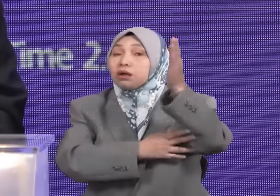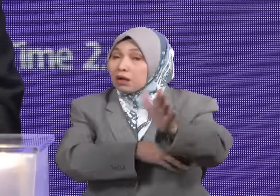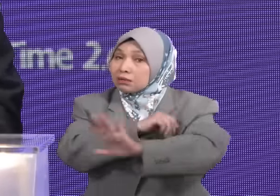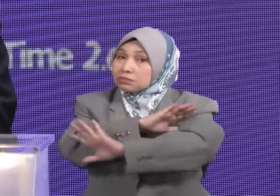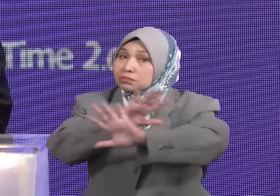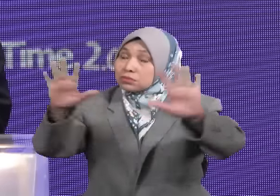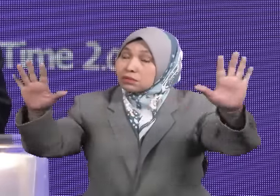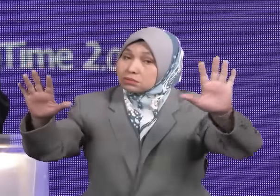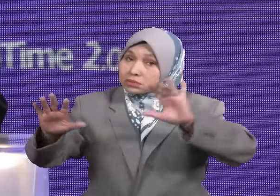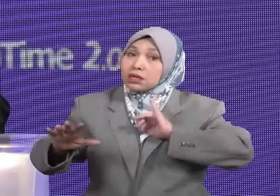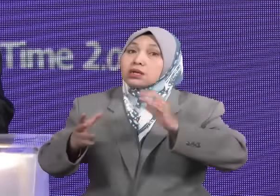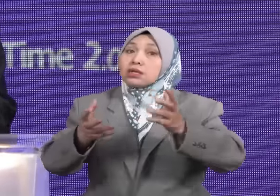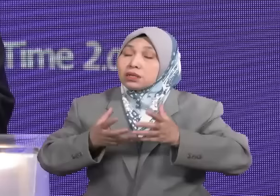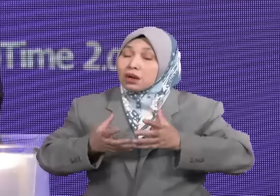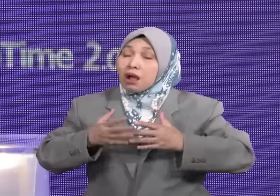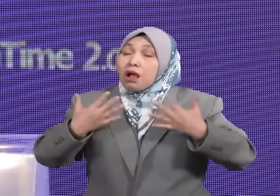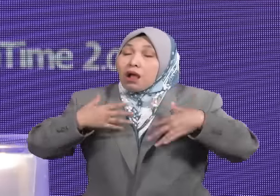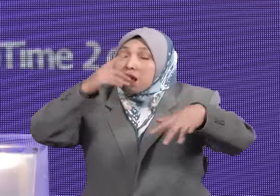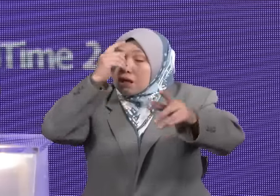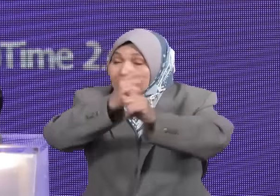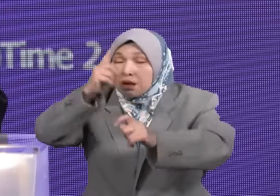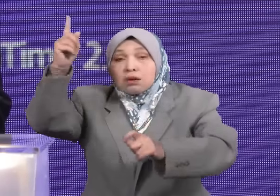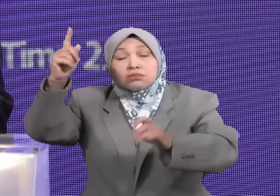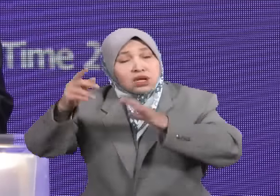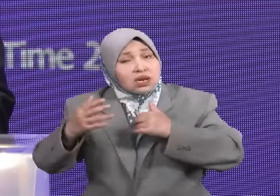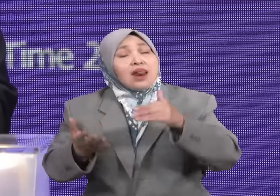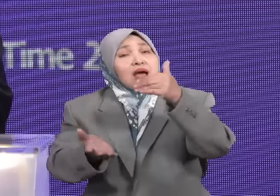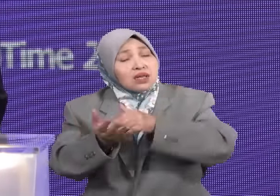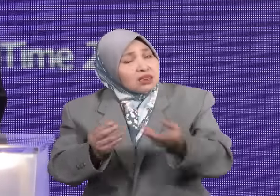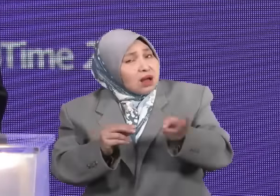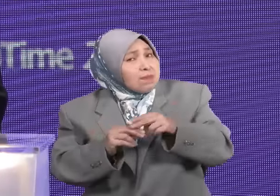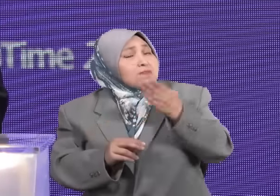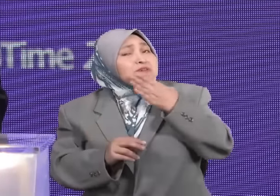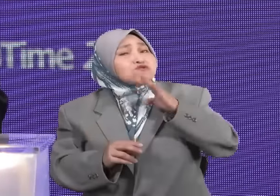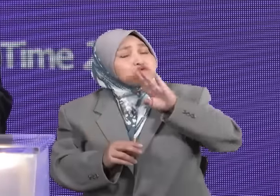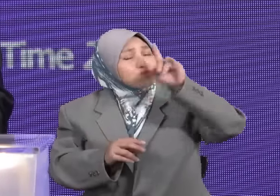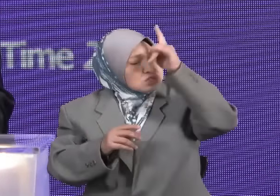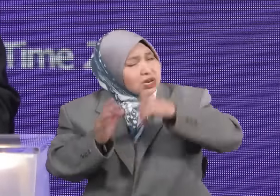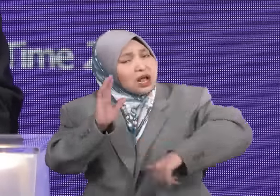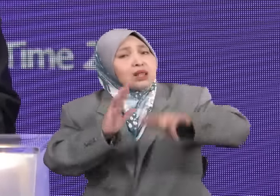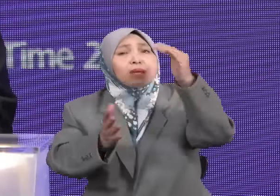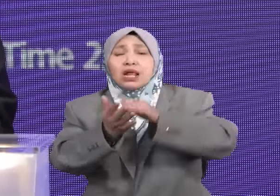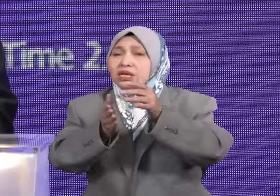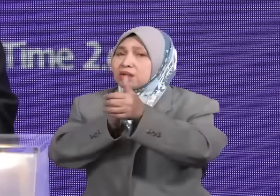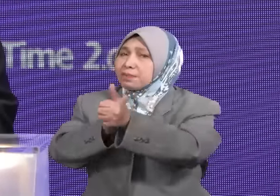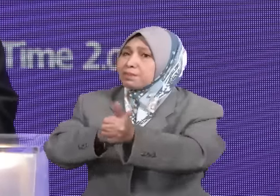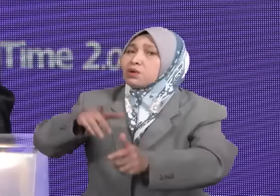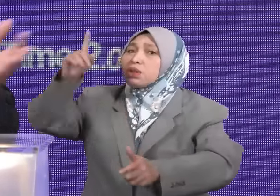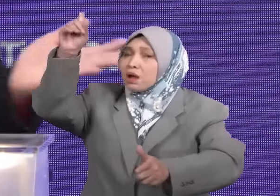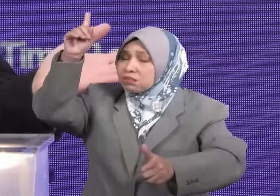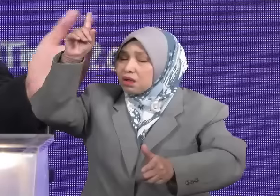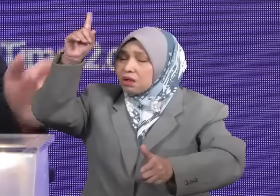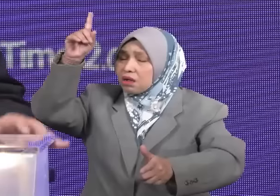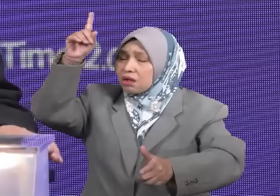jelas, saya ni nak takwa. Saya ini ingin lebih bersyukur. Saya ini ingin lebih lagi dipimpin oleh Allah SWT.